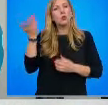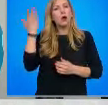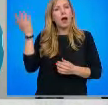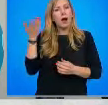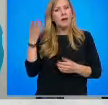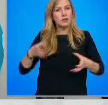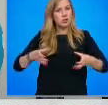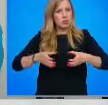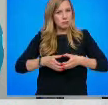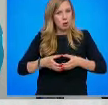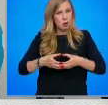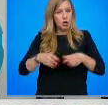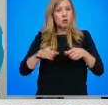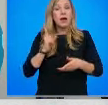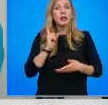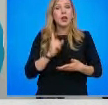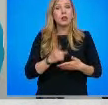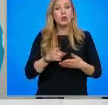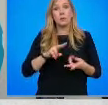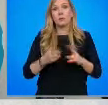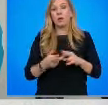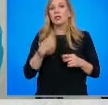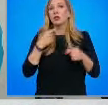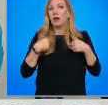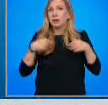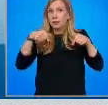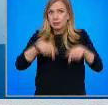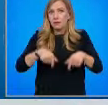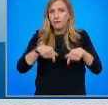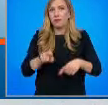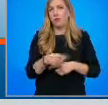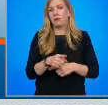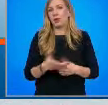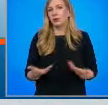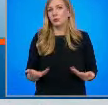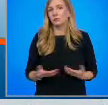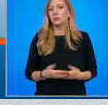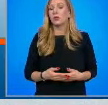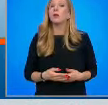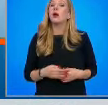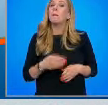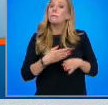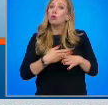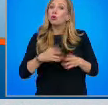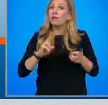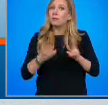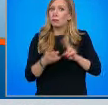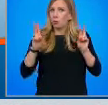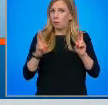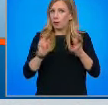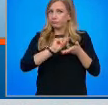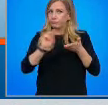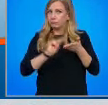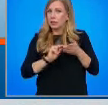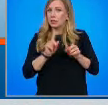борд. Това наложи промяната и затова ние попаднахме в управлението. В своя позиция от Продължаваме промяната заявяват, че не